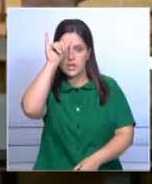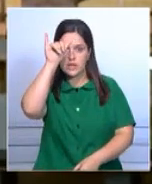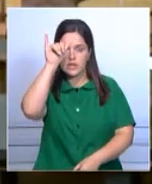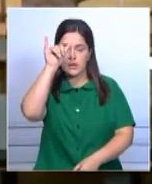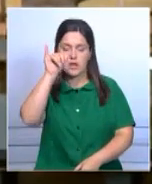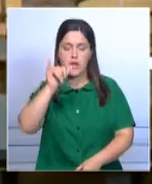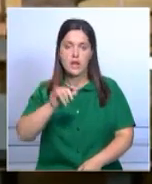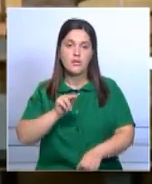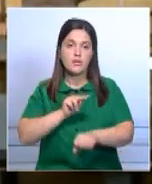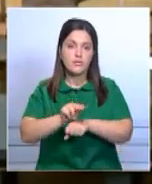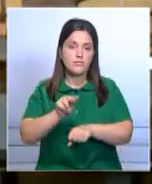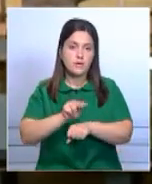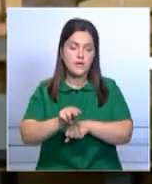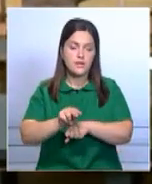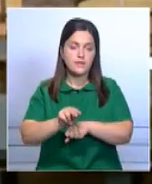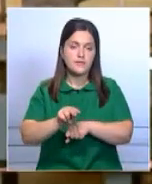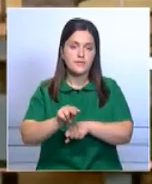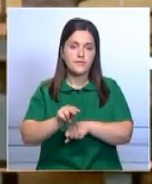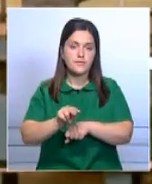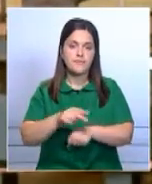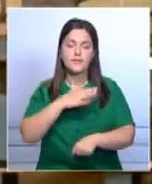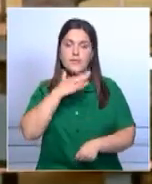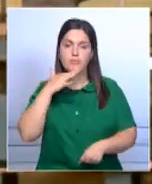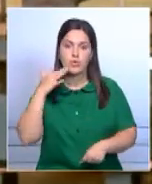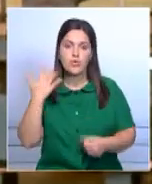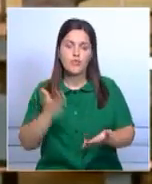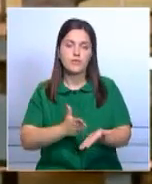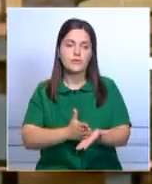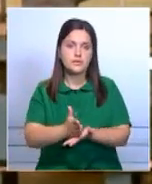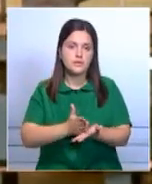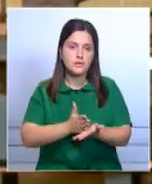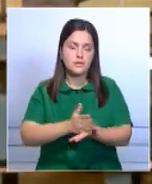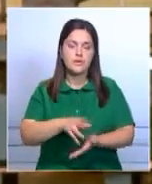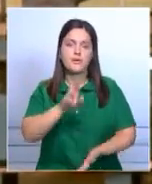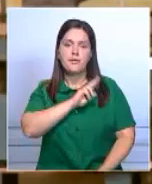наладчика, свою карьеру. Много где уже успел